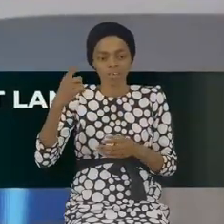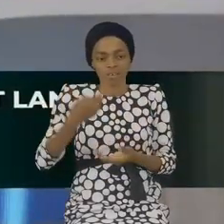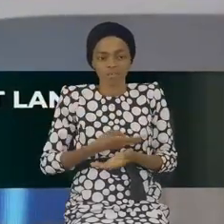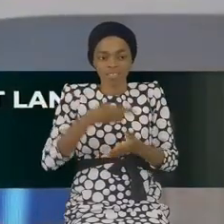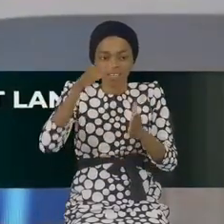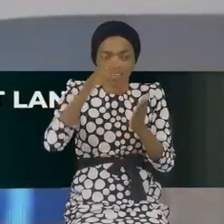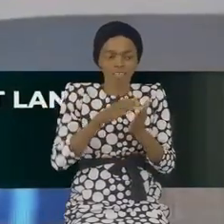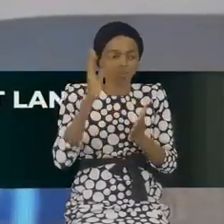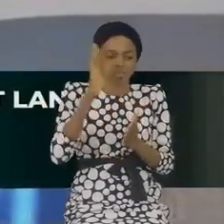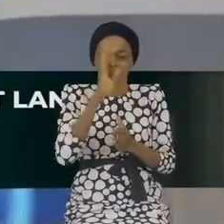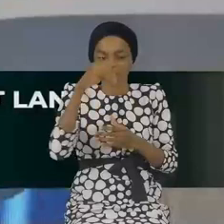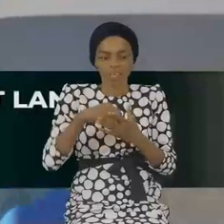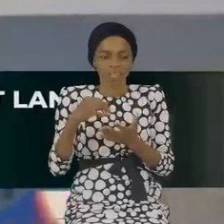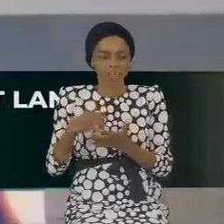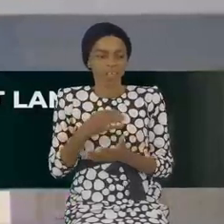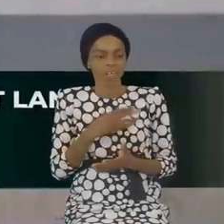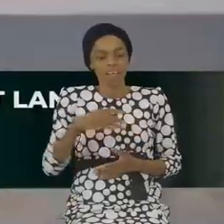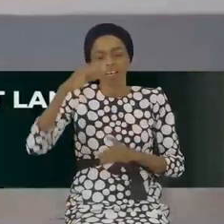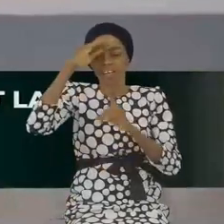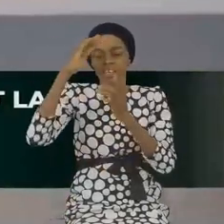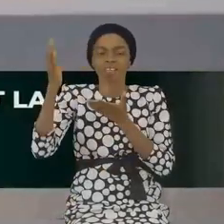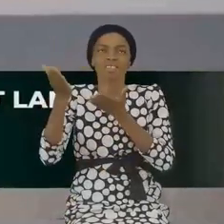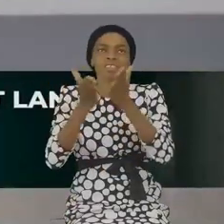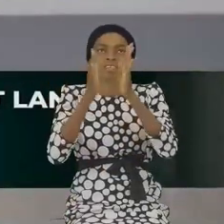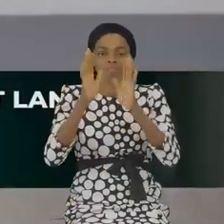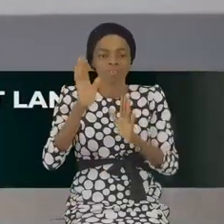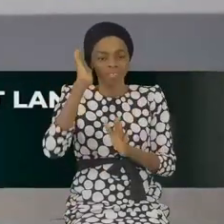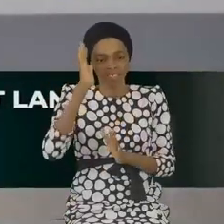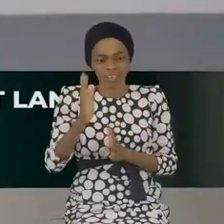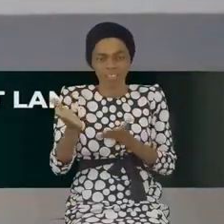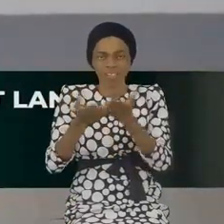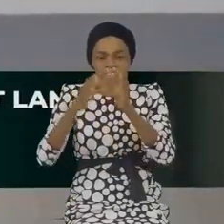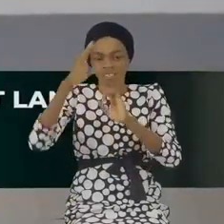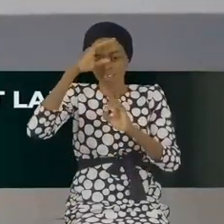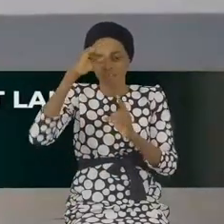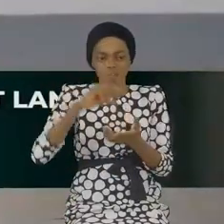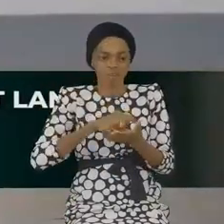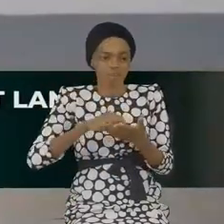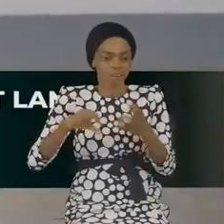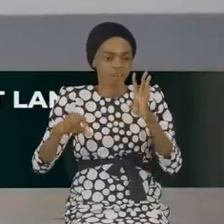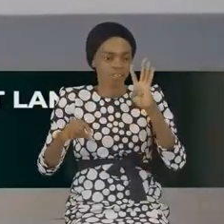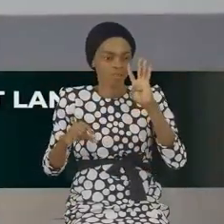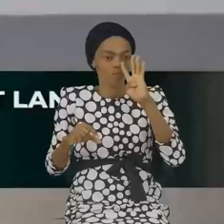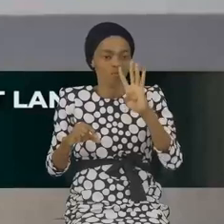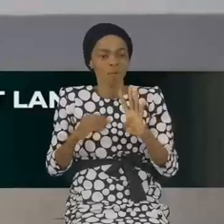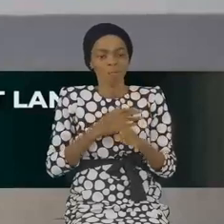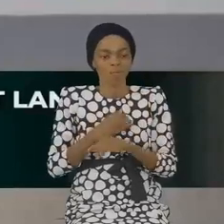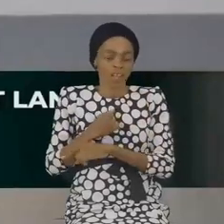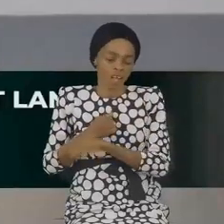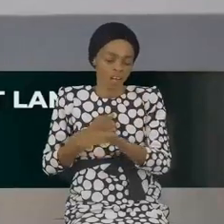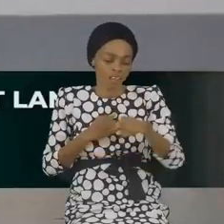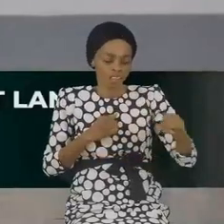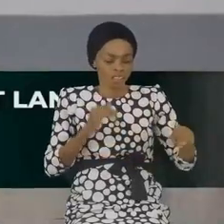Ses serviteurs le serviront et verront sa face. Verset 4, et son nom sera sur